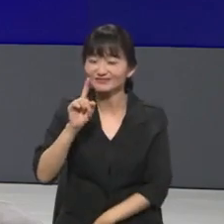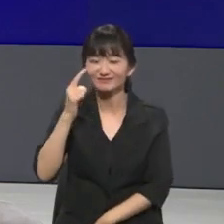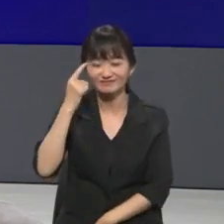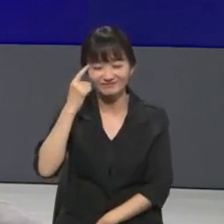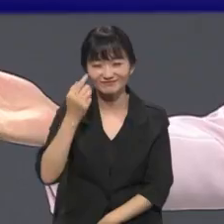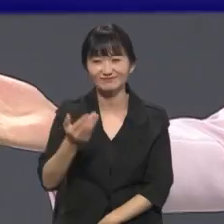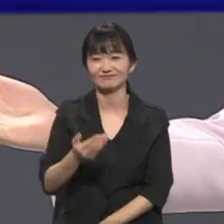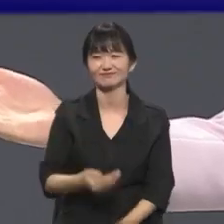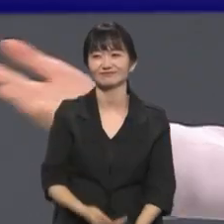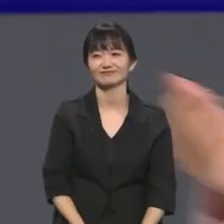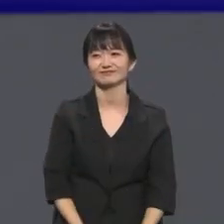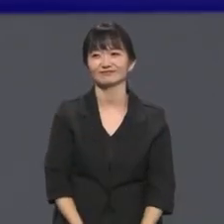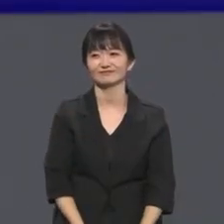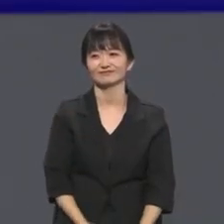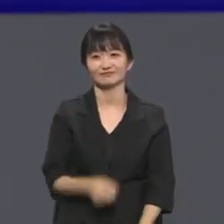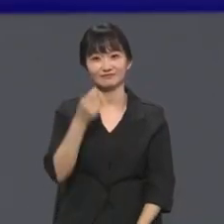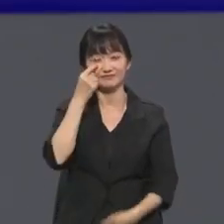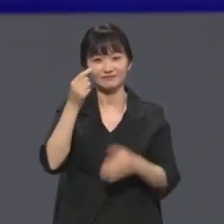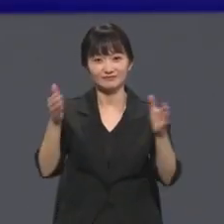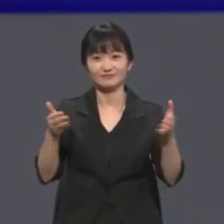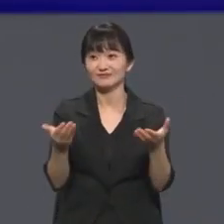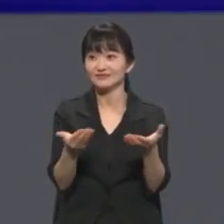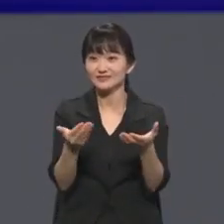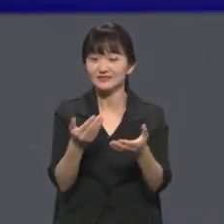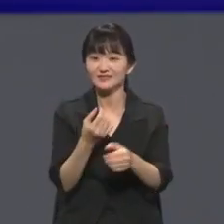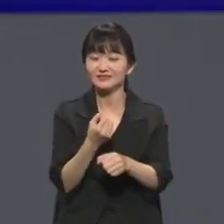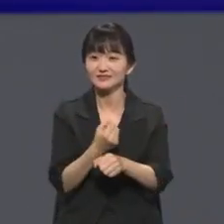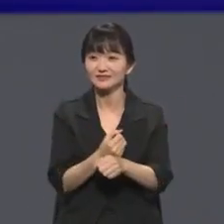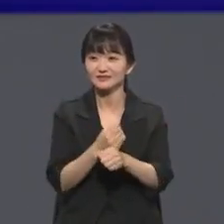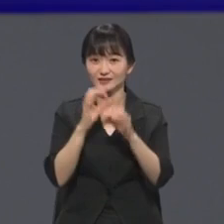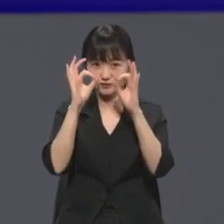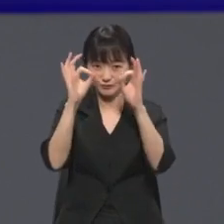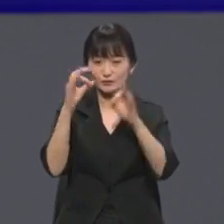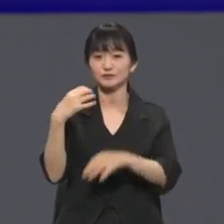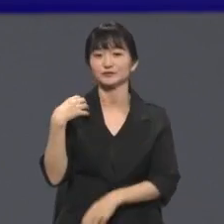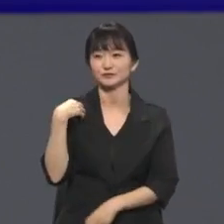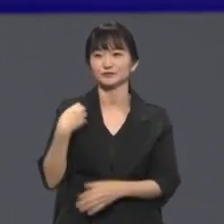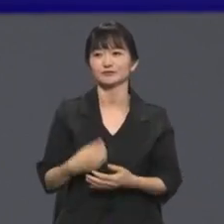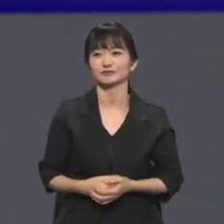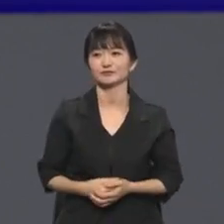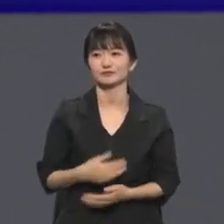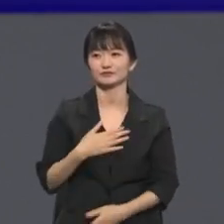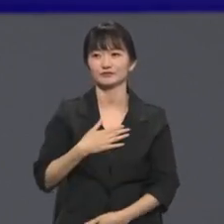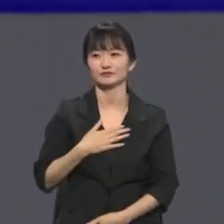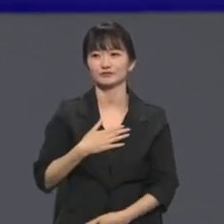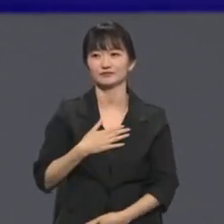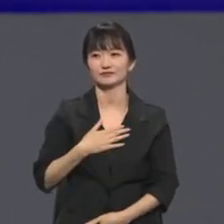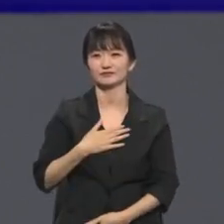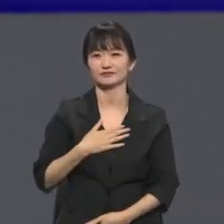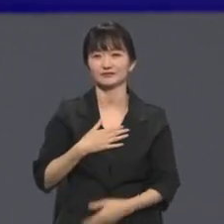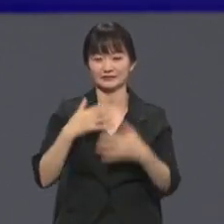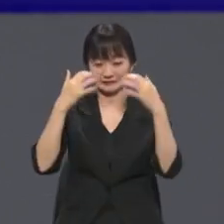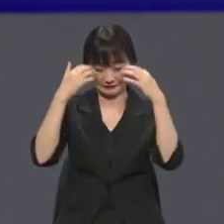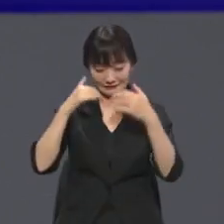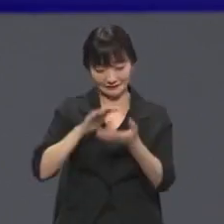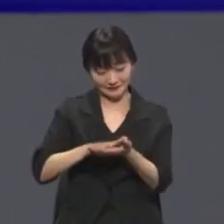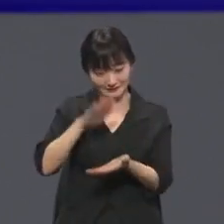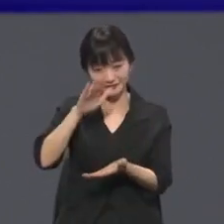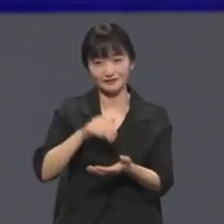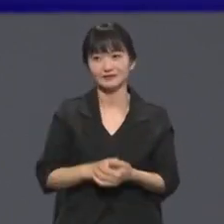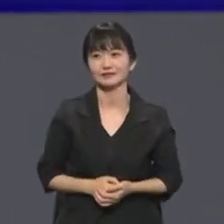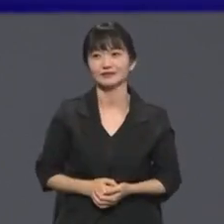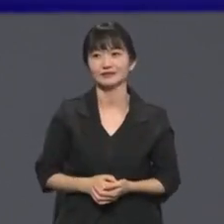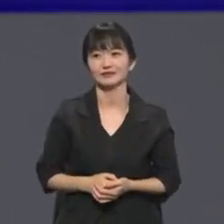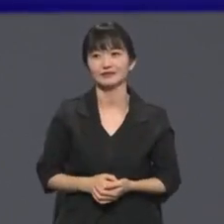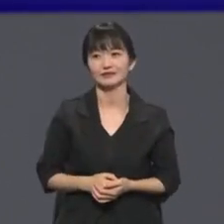네, 짧게 해주시죠. 아, 한 달간 이대보니를 맡아가지고 진행을 했는데요. 예. 저한테는 나름 뜨거웠던 여름이었던 것 같습니다. 잠은